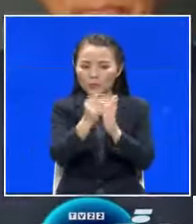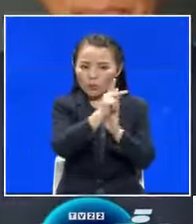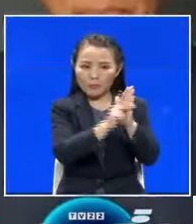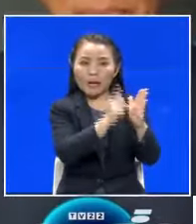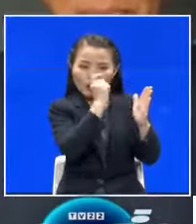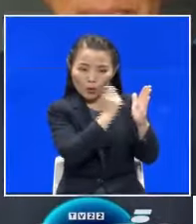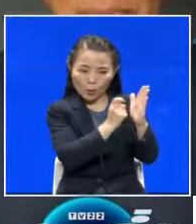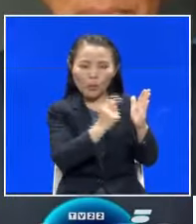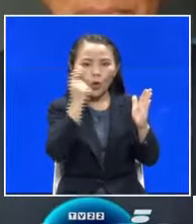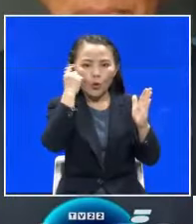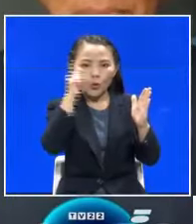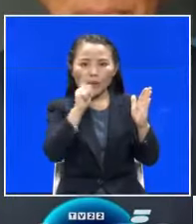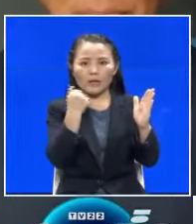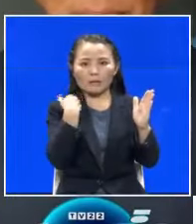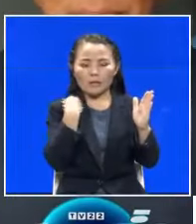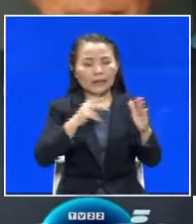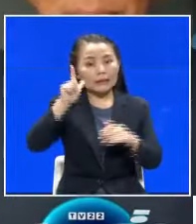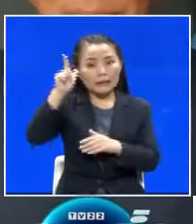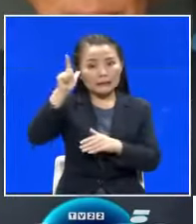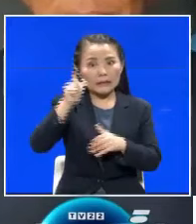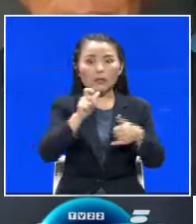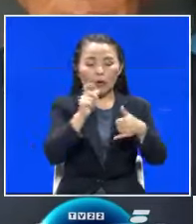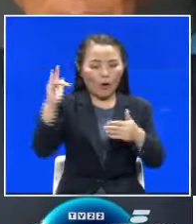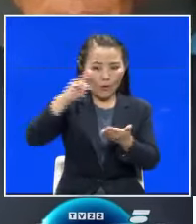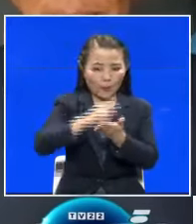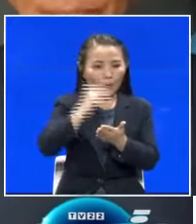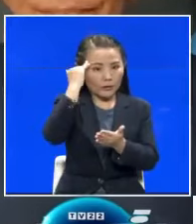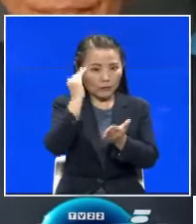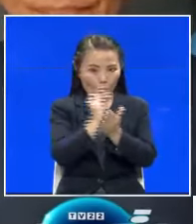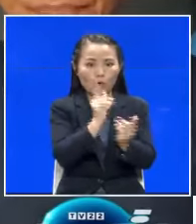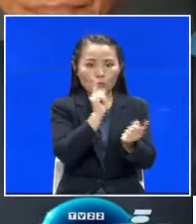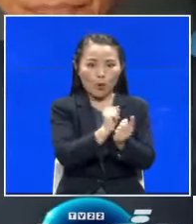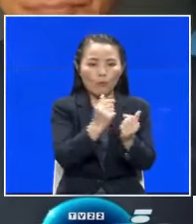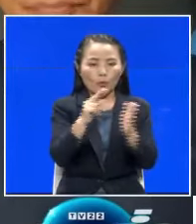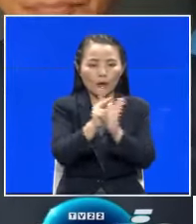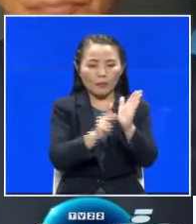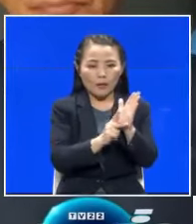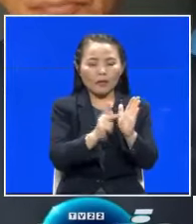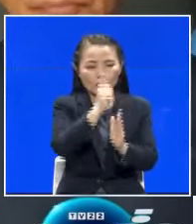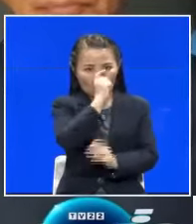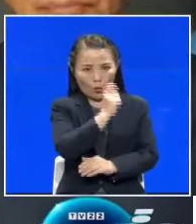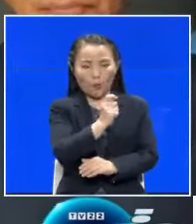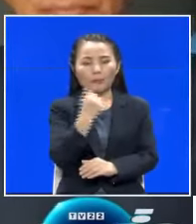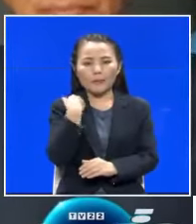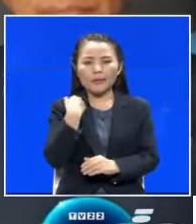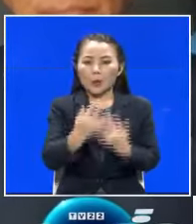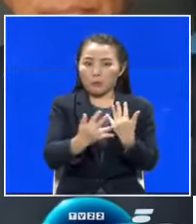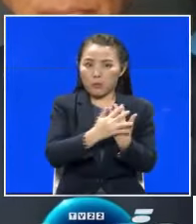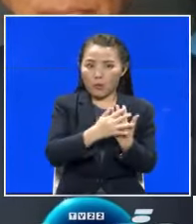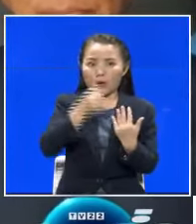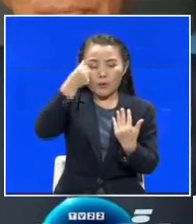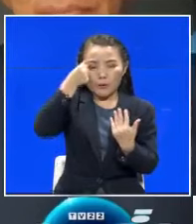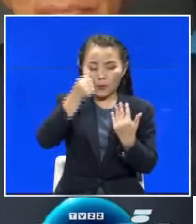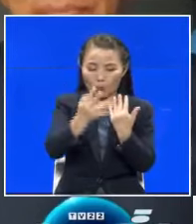ายเข้าใจว่าการปฏิบัติของคุณทักษิณที่เดินทางมามอบตัวถือเป็นการเคารพต่อกฎหมายการถูกคุมขังเป็นระยะ